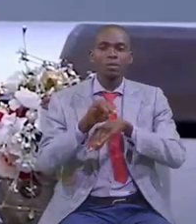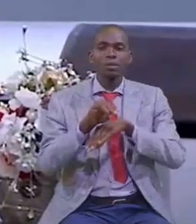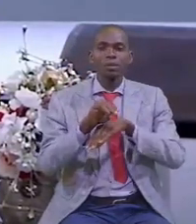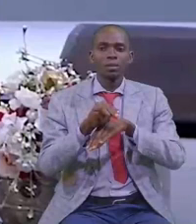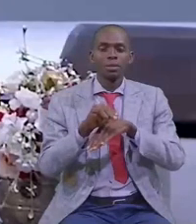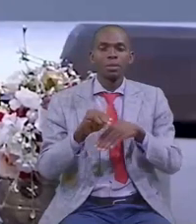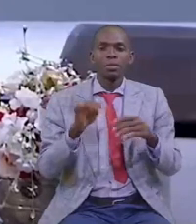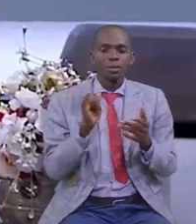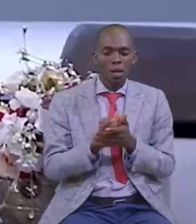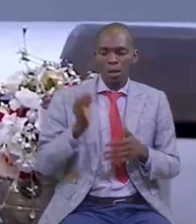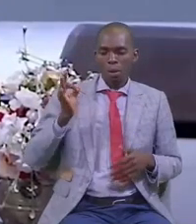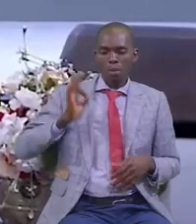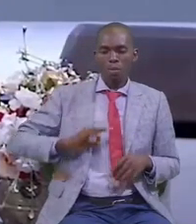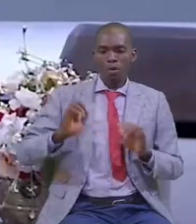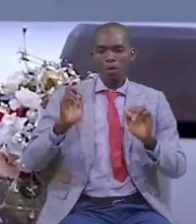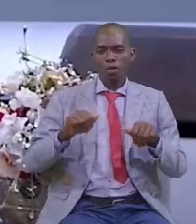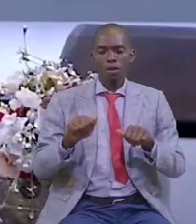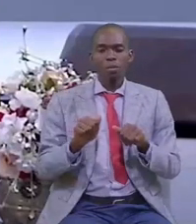Un ministère profitable.